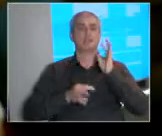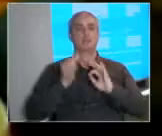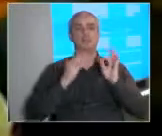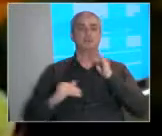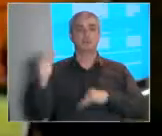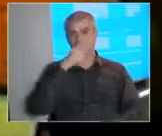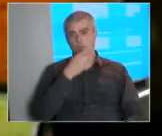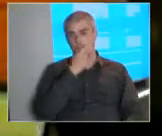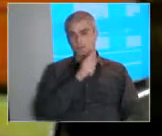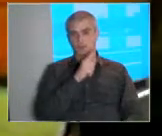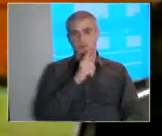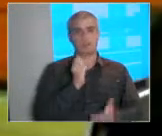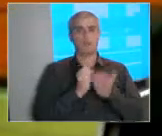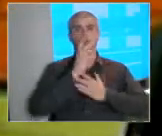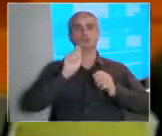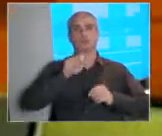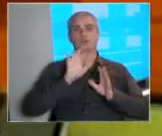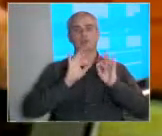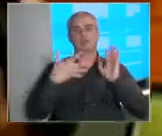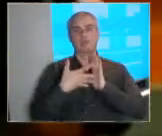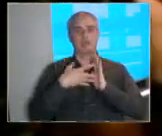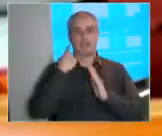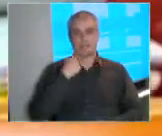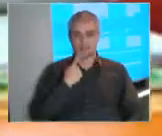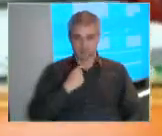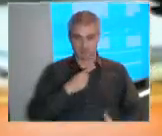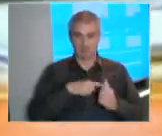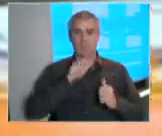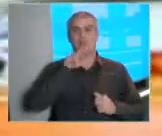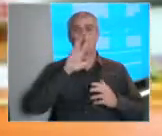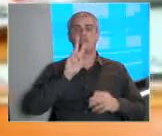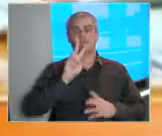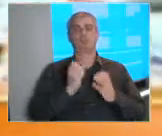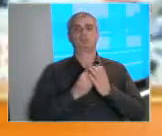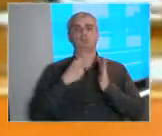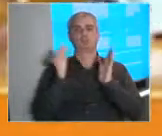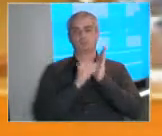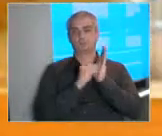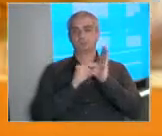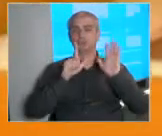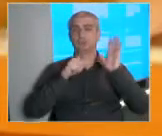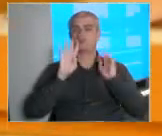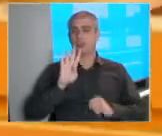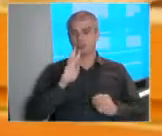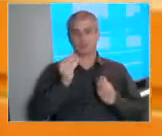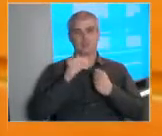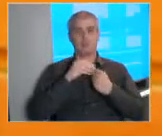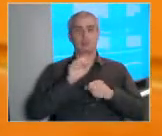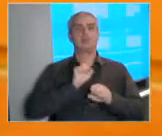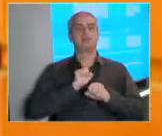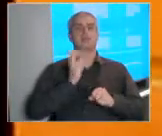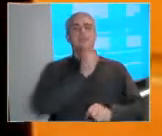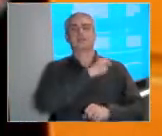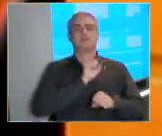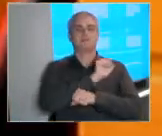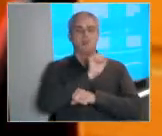העליון רשאי להשעות שופט שנפתחה נגדו חקירה פלילית. בשנת 2002 תוקן סעיף 7-4 ונוסף בו נציב תלונות הציבור